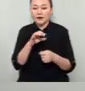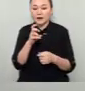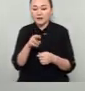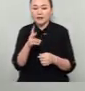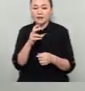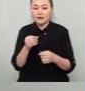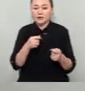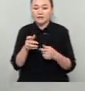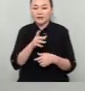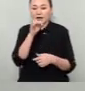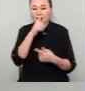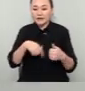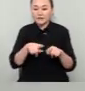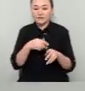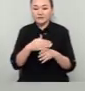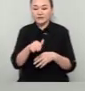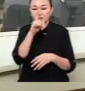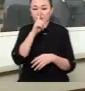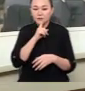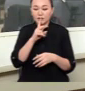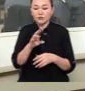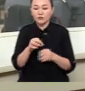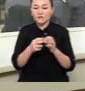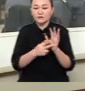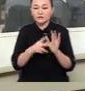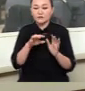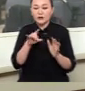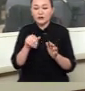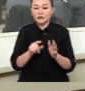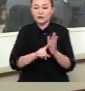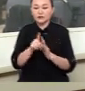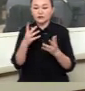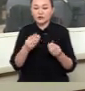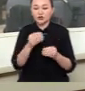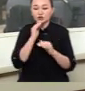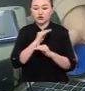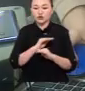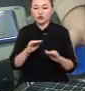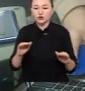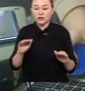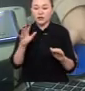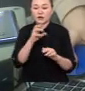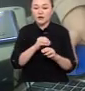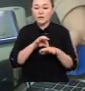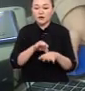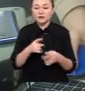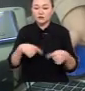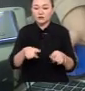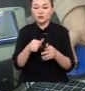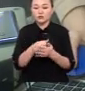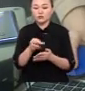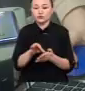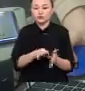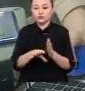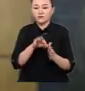неправительственным организациям выделили ровно месяц. Ну а 18 марта наступит день тишины. В организации проведения досрочных выборов